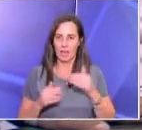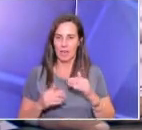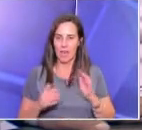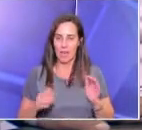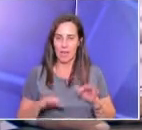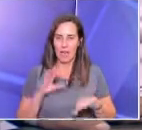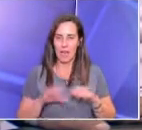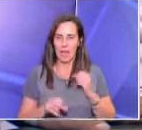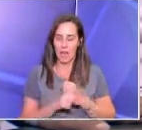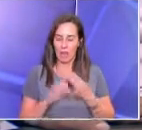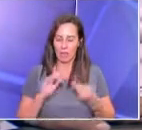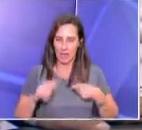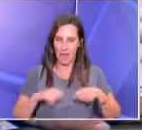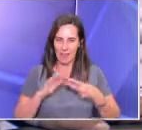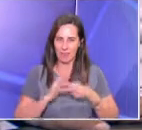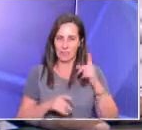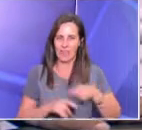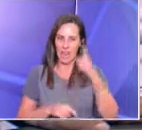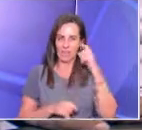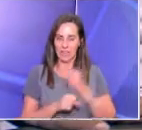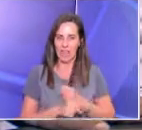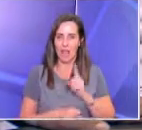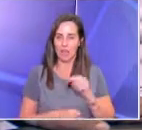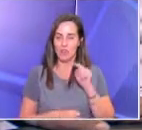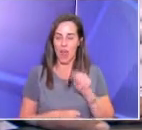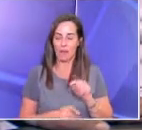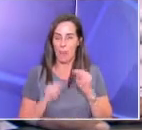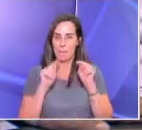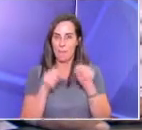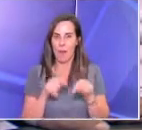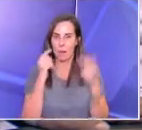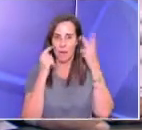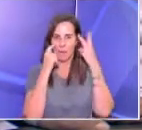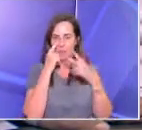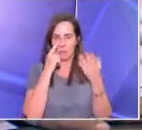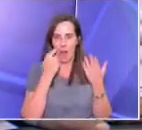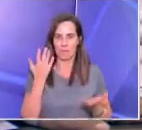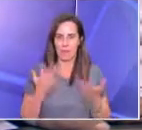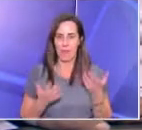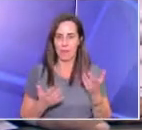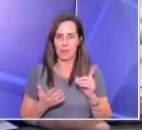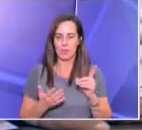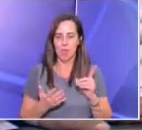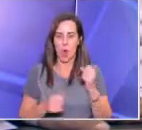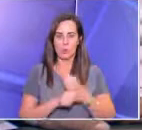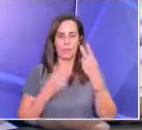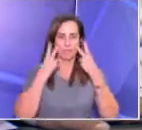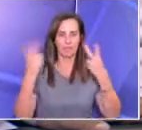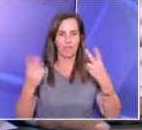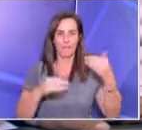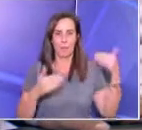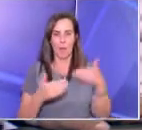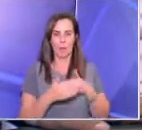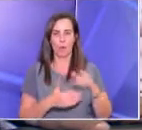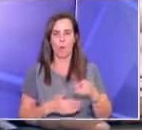מאחורה לפחוש זו אמנות וצריכים לדעת לעשות את זה. אבל כשאתה קופץ, אתה פתאום מבין את ההבדל בין אלה שהם הפרונט לבין, עכשיו שתבין,